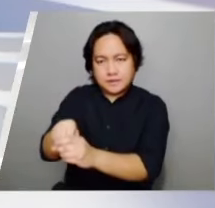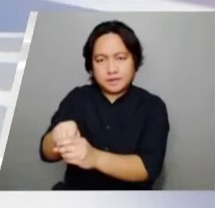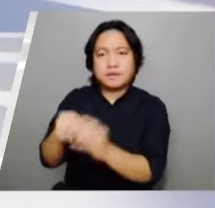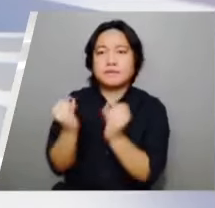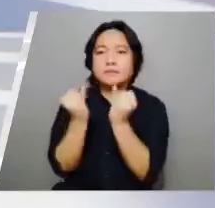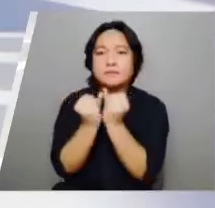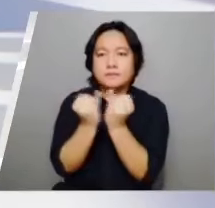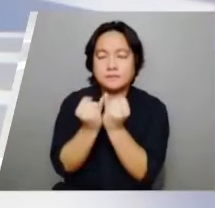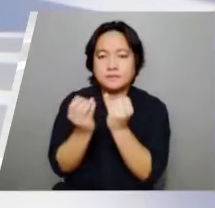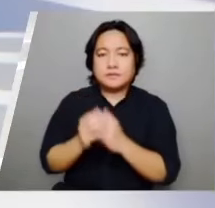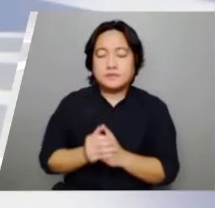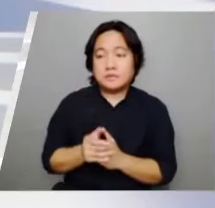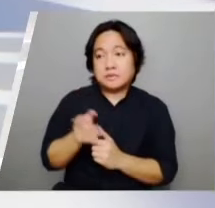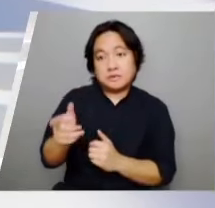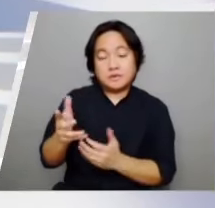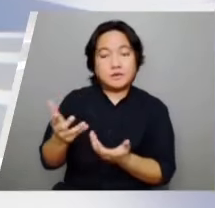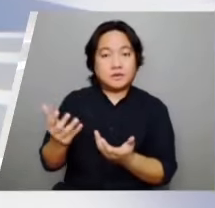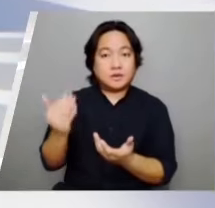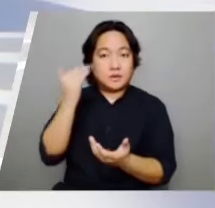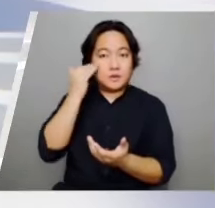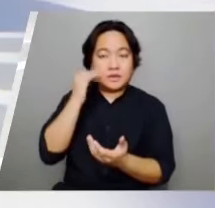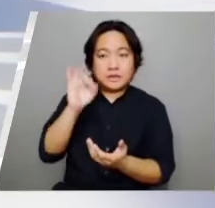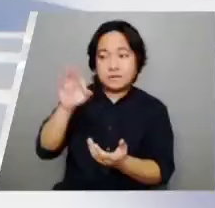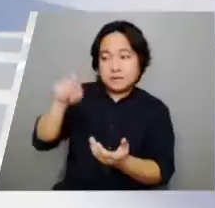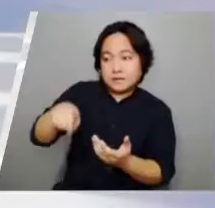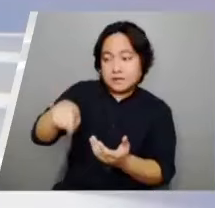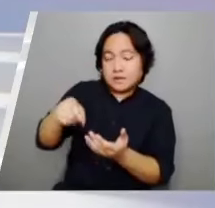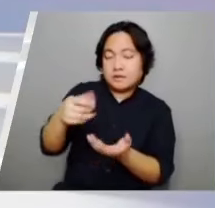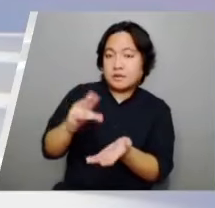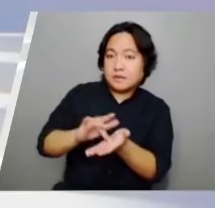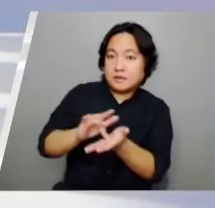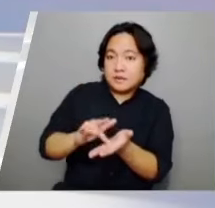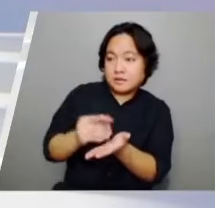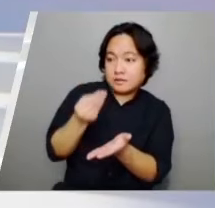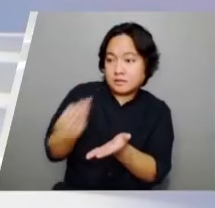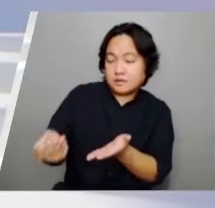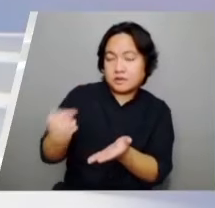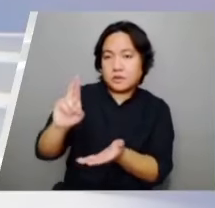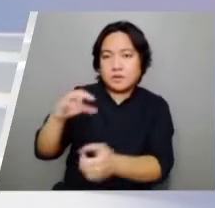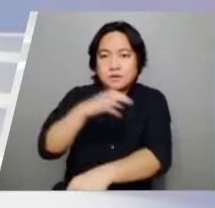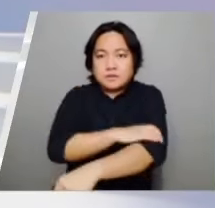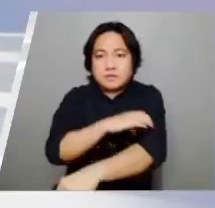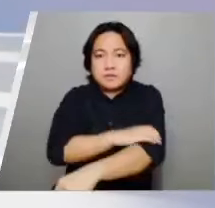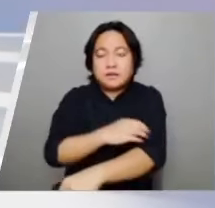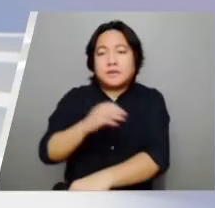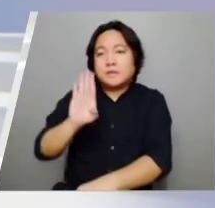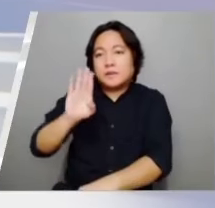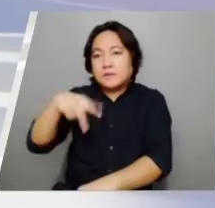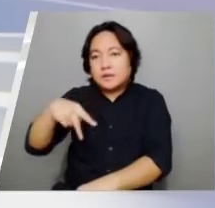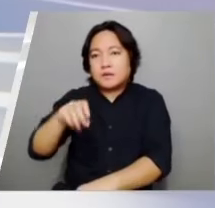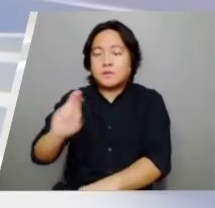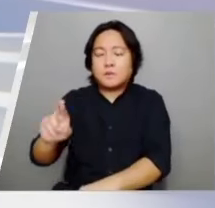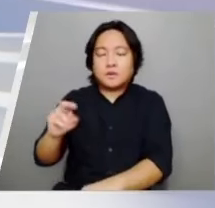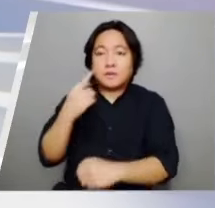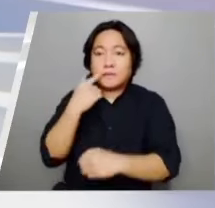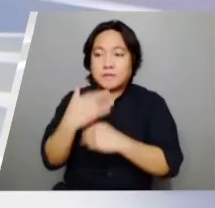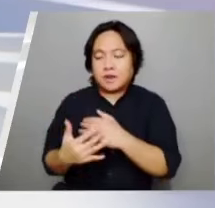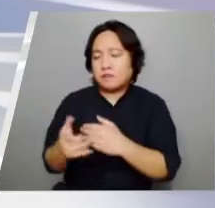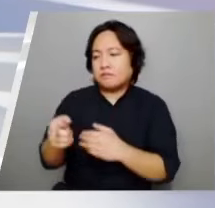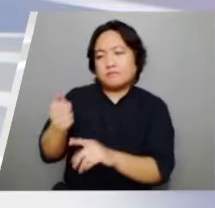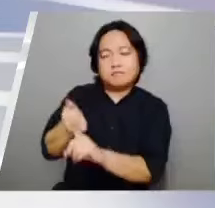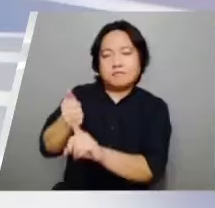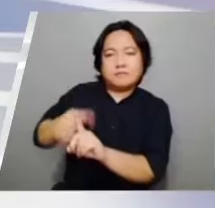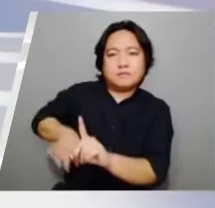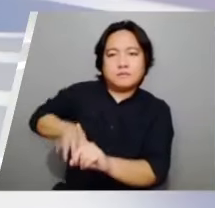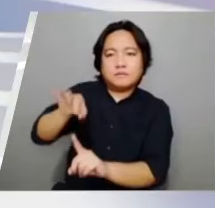kung halimbawa kailangan bigyan ng gamot ng pasyenteng tumaas ang blood pressure o blood sugar. Para sa GMA Integrated News, ako si Joseph